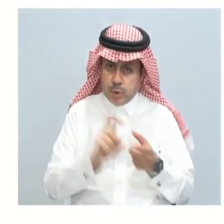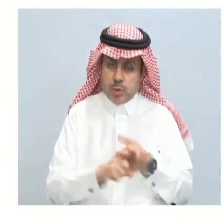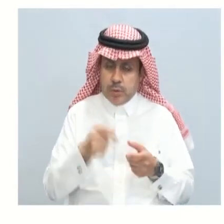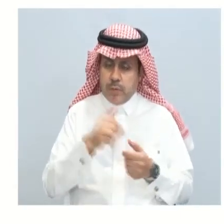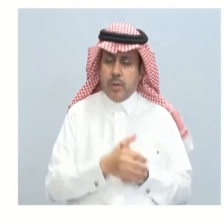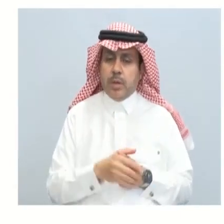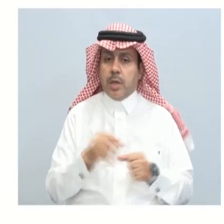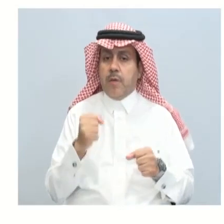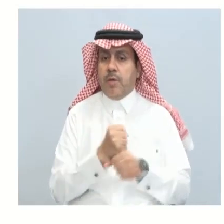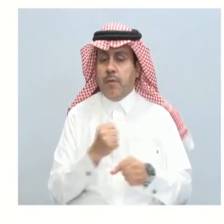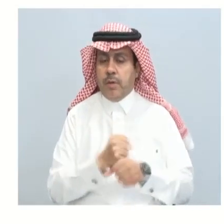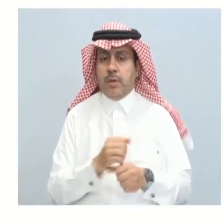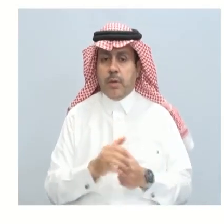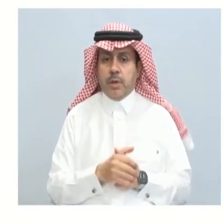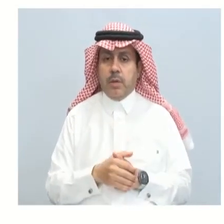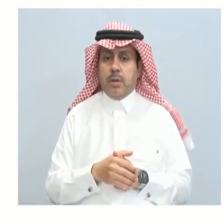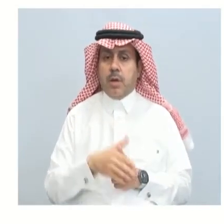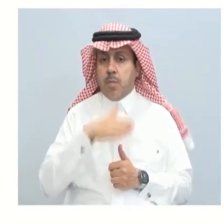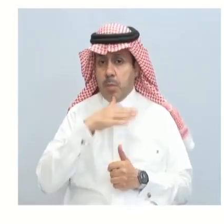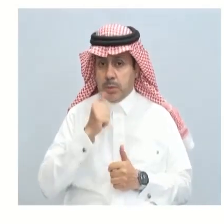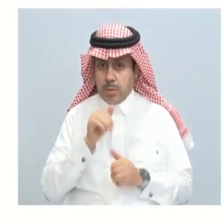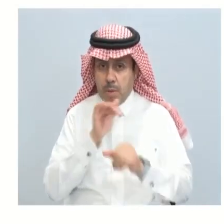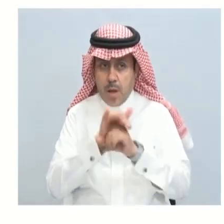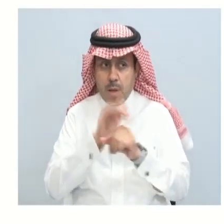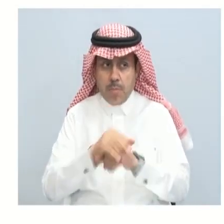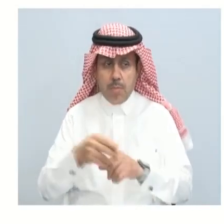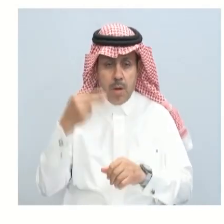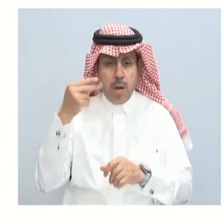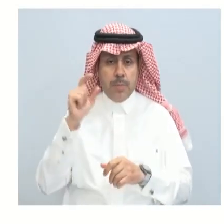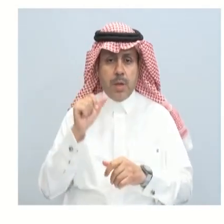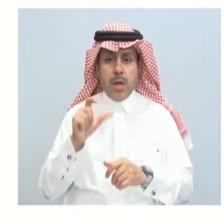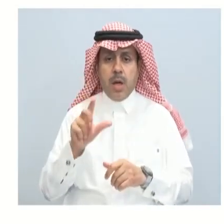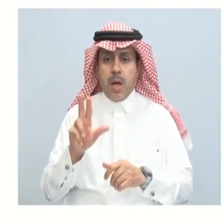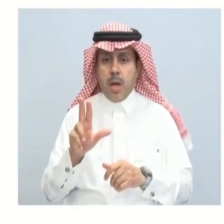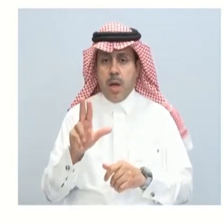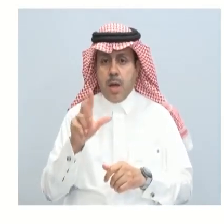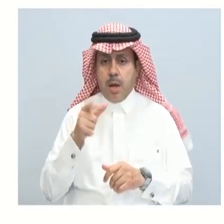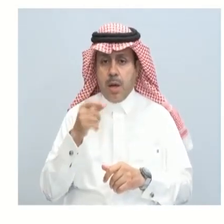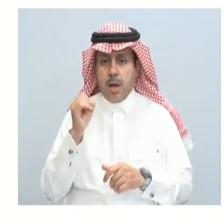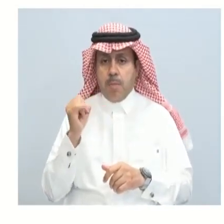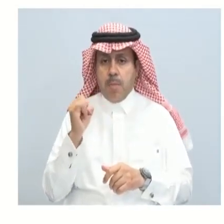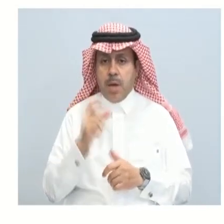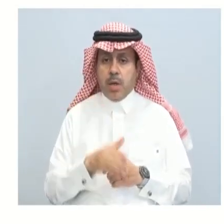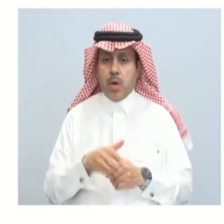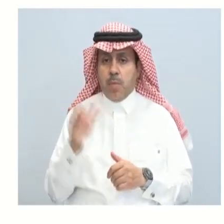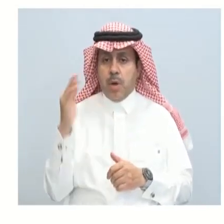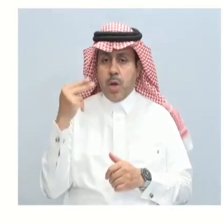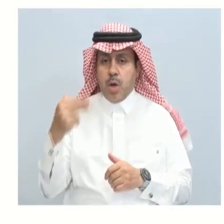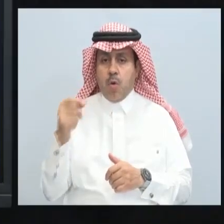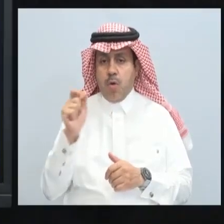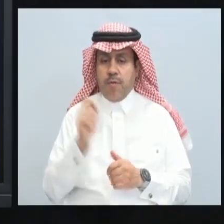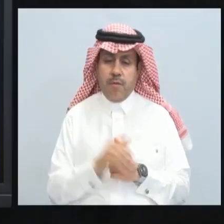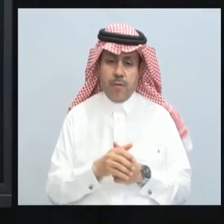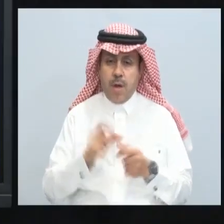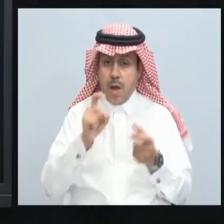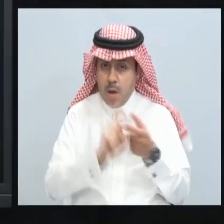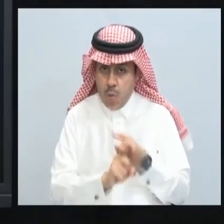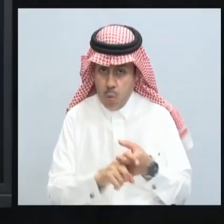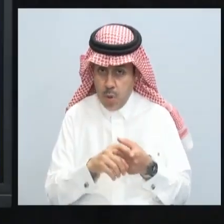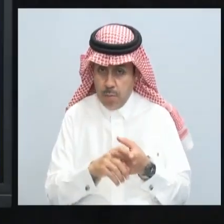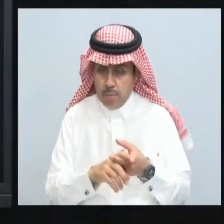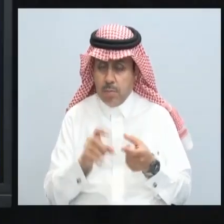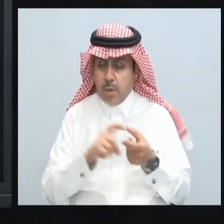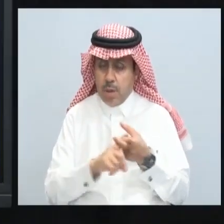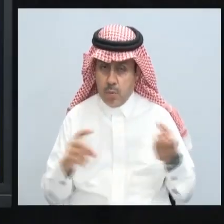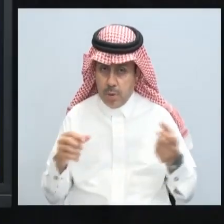وسلم لعبد الرحمن بن عوف رضي الله عنه اولم ولو بشاه هذا امر من رسول الله صلى الله عليه